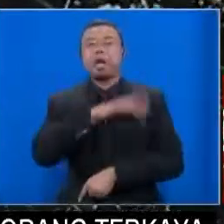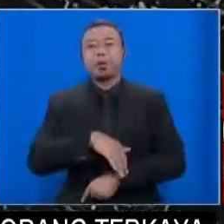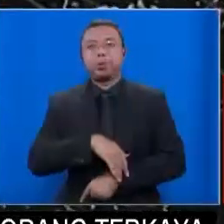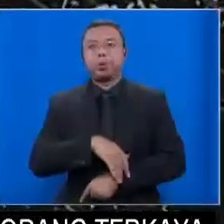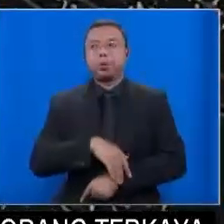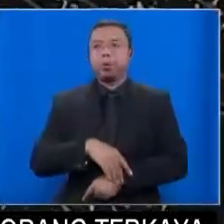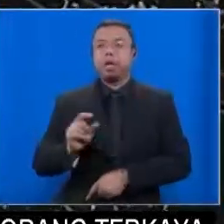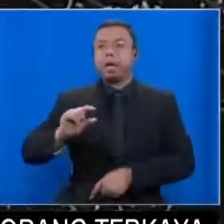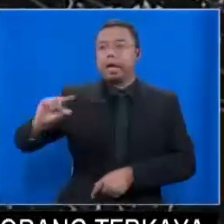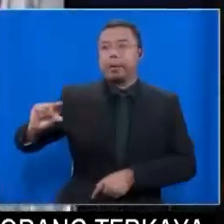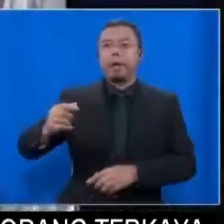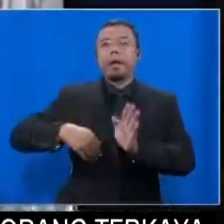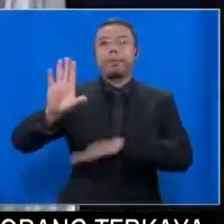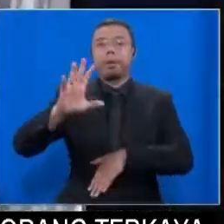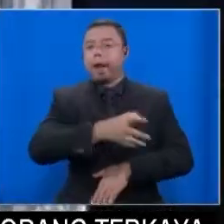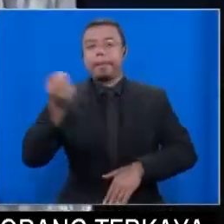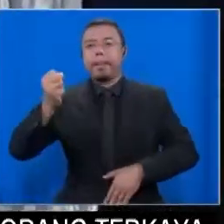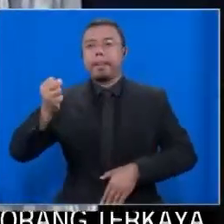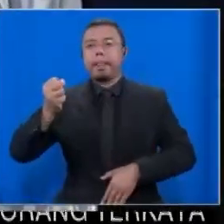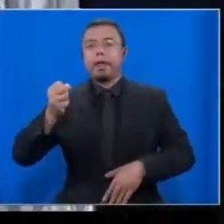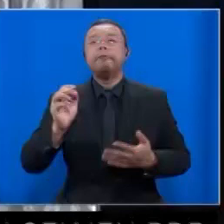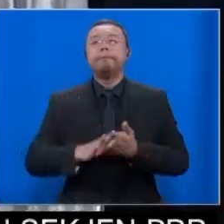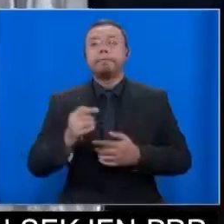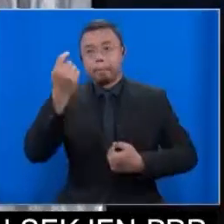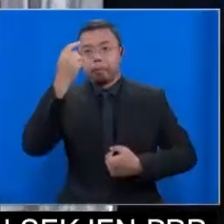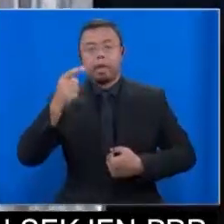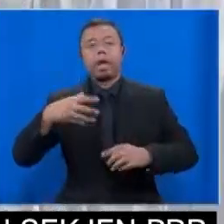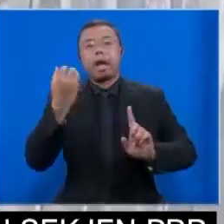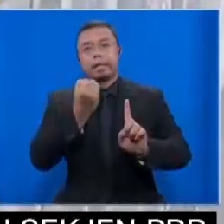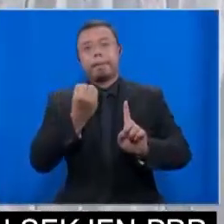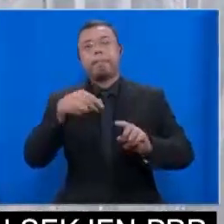milik korban saat melarikan diri. Atas perbuatannya, para tersangka